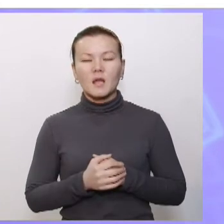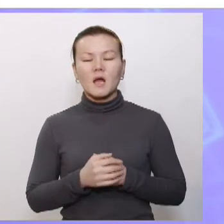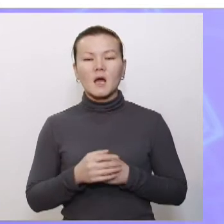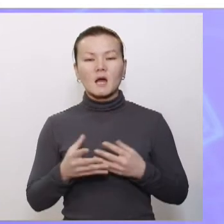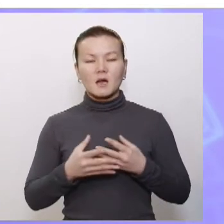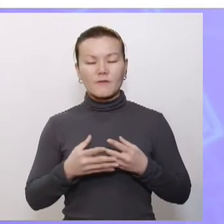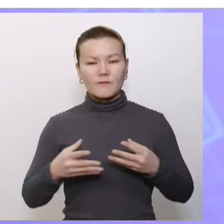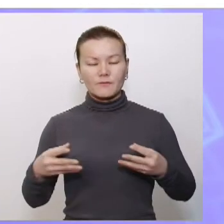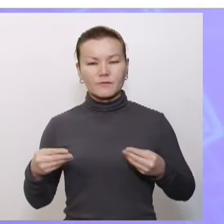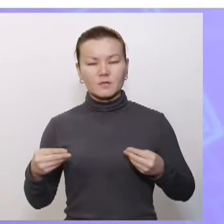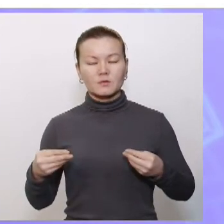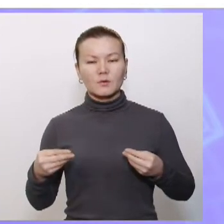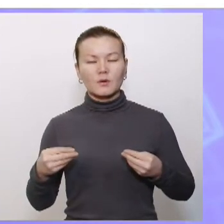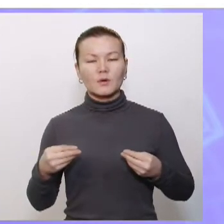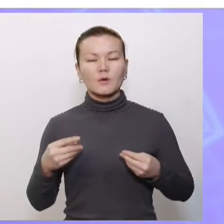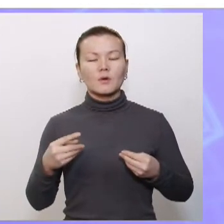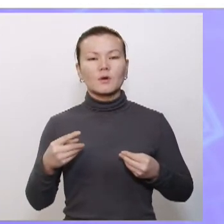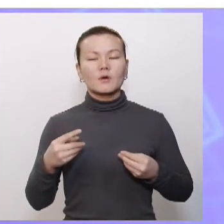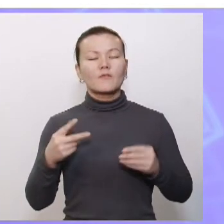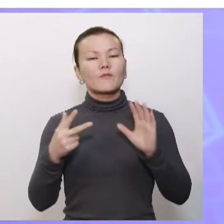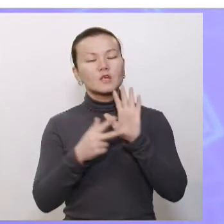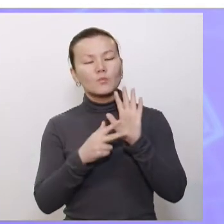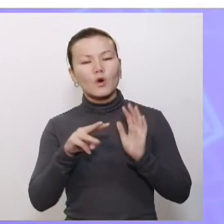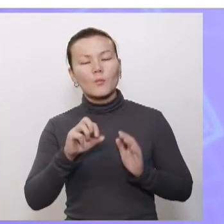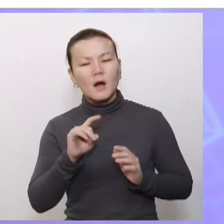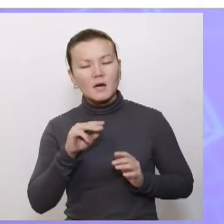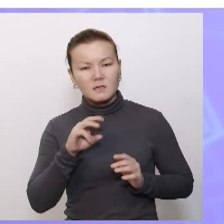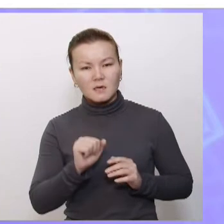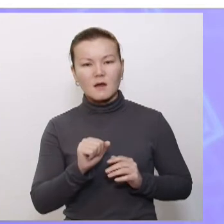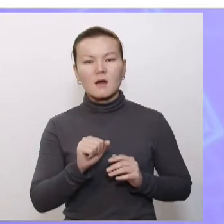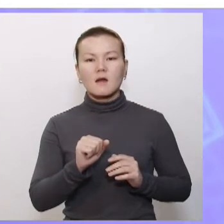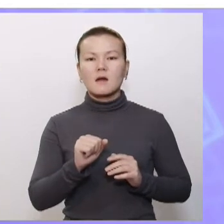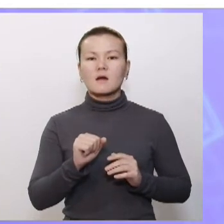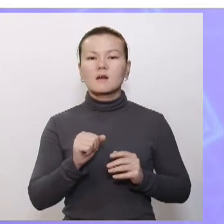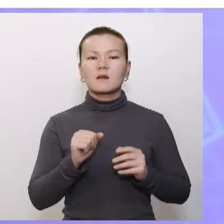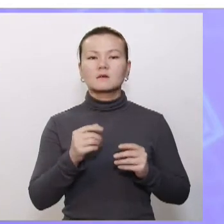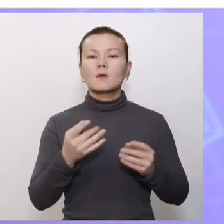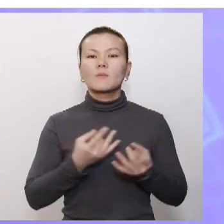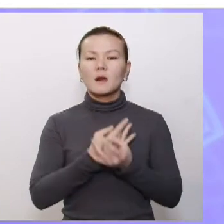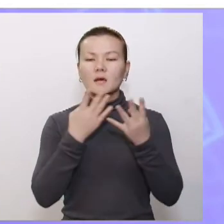kündöründö 8-ci mart apalardın mayramı bolot.